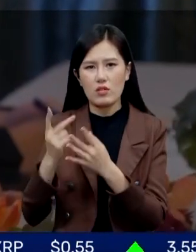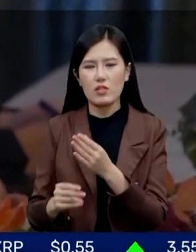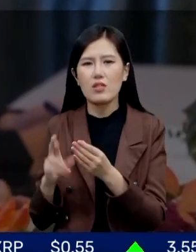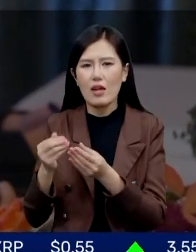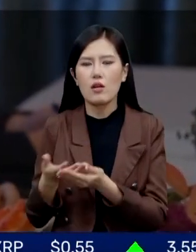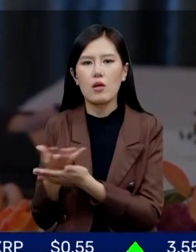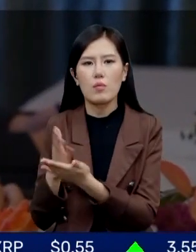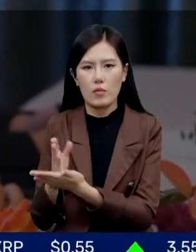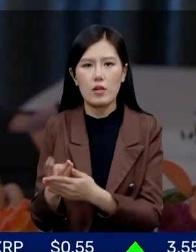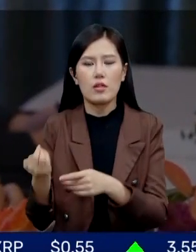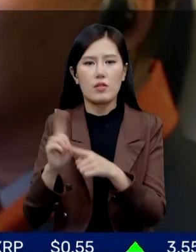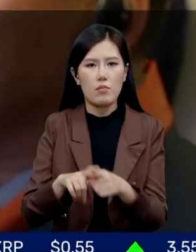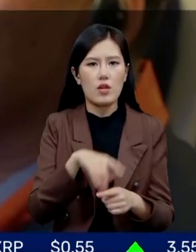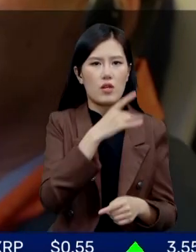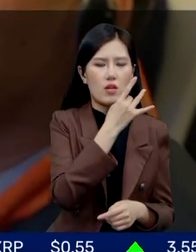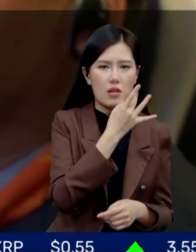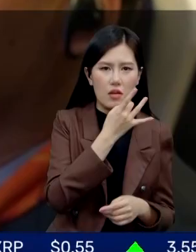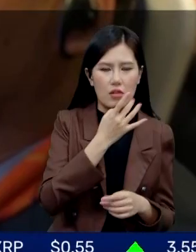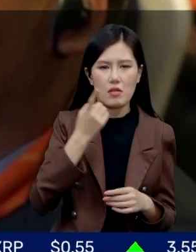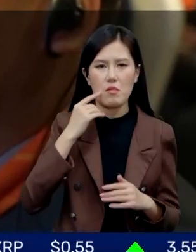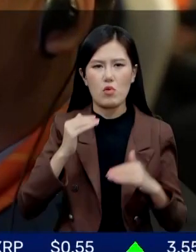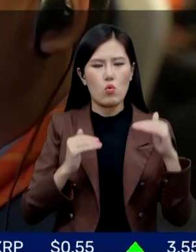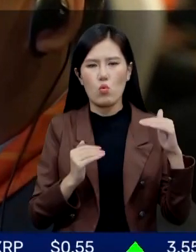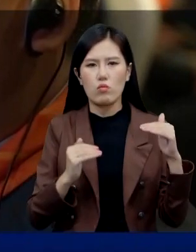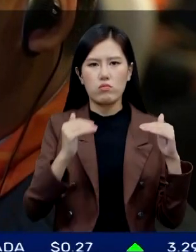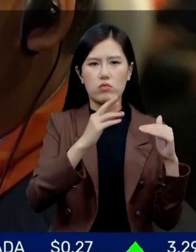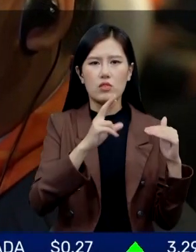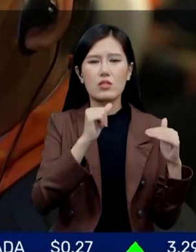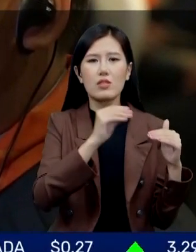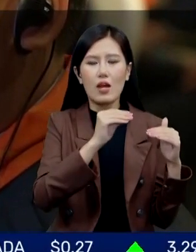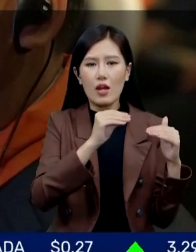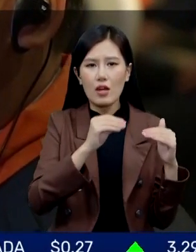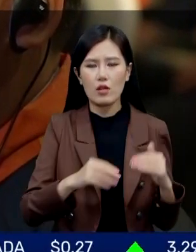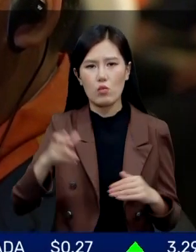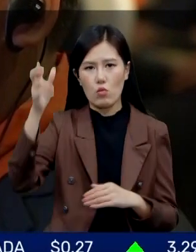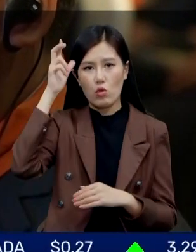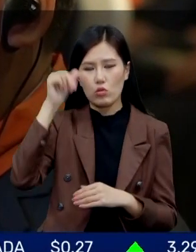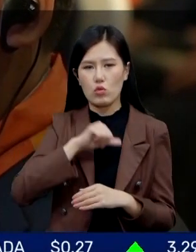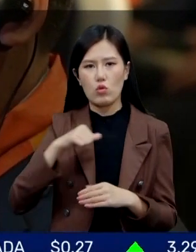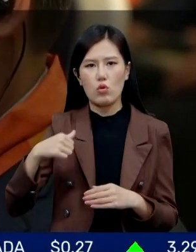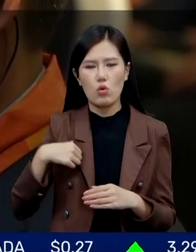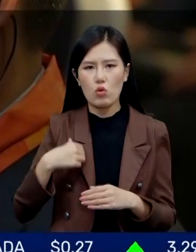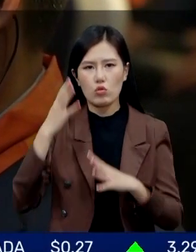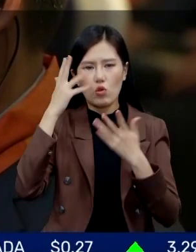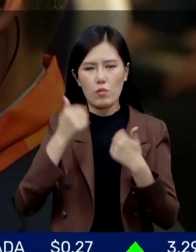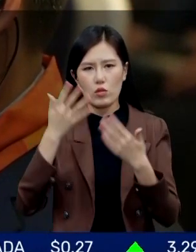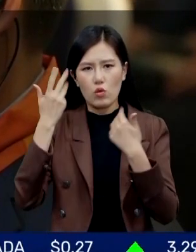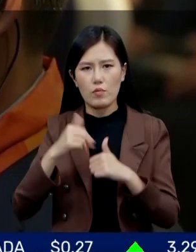сэргийлэх чиглэлээр боловсролын салбартай хамтарч урлагийн бүтээлээр дамжуулан 3 үе шаттай арга хэмжээг зохион байгуулсан гэлээ.